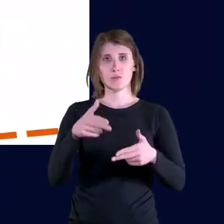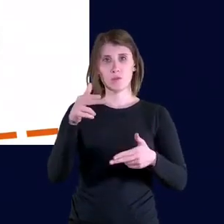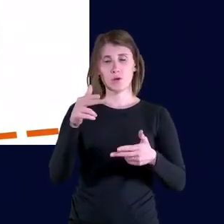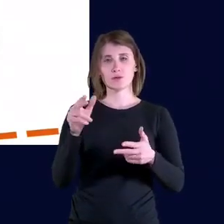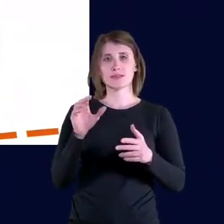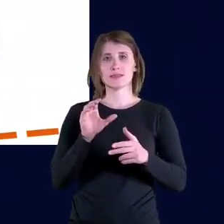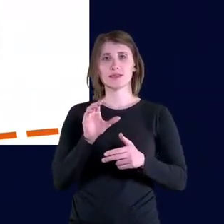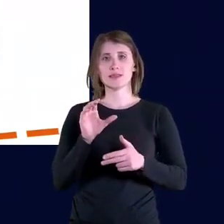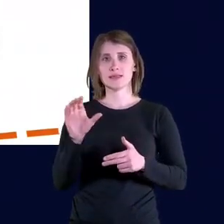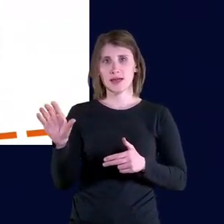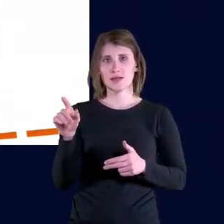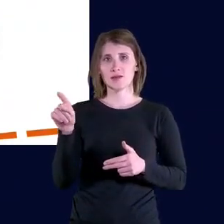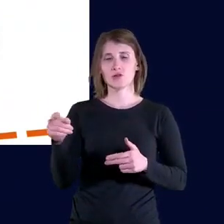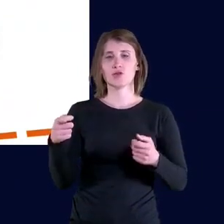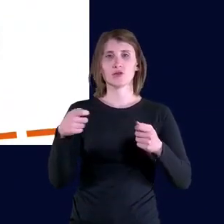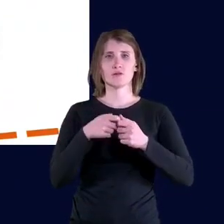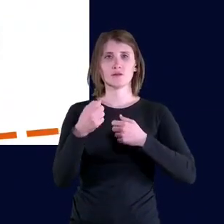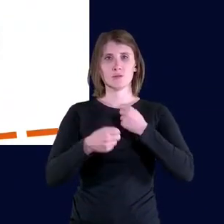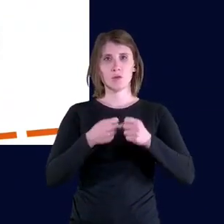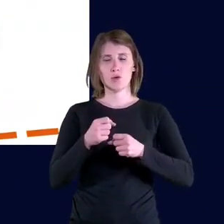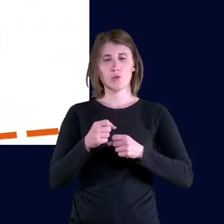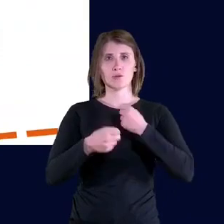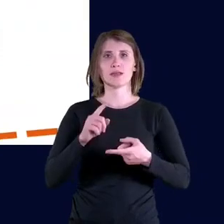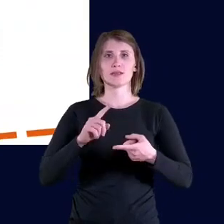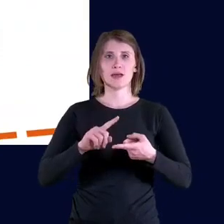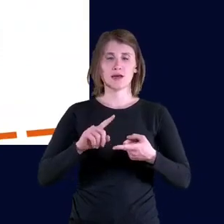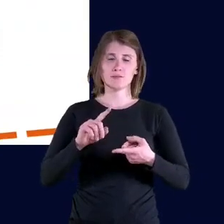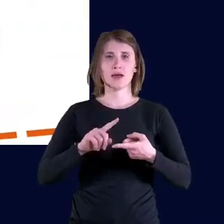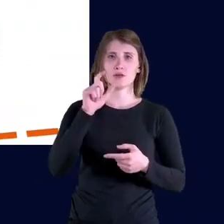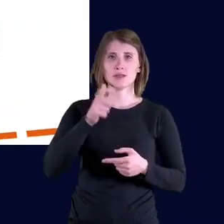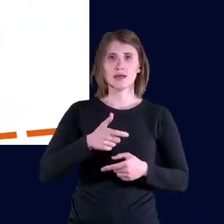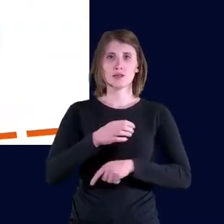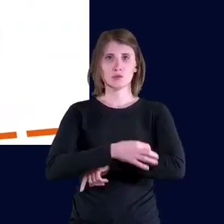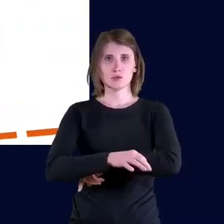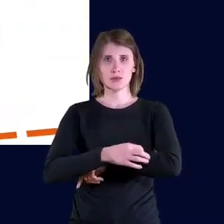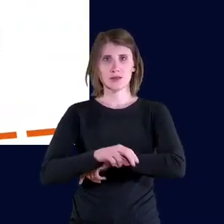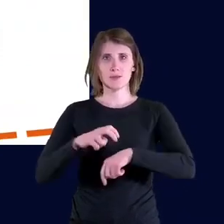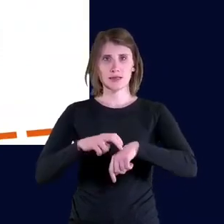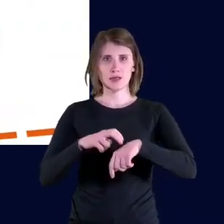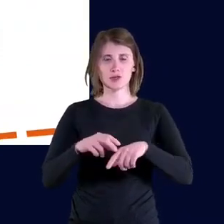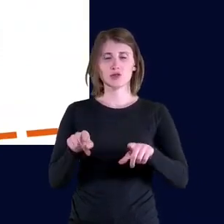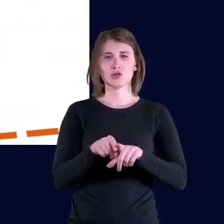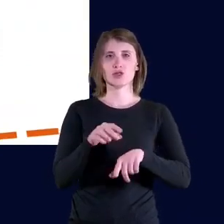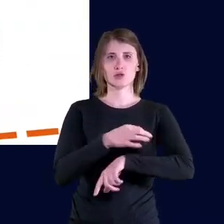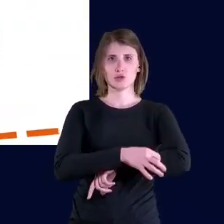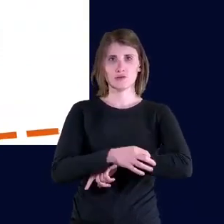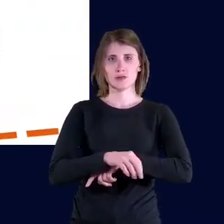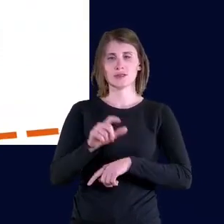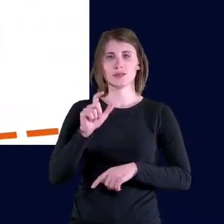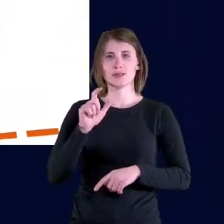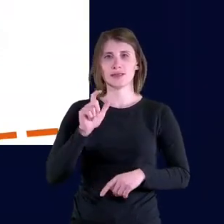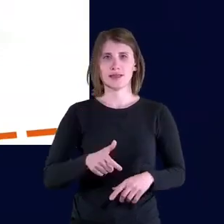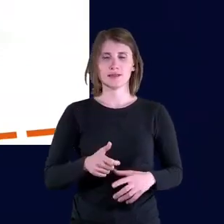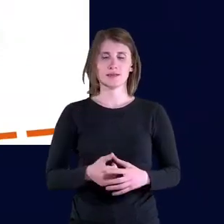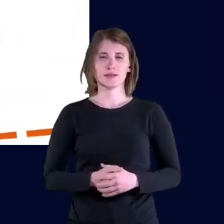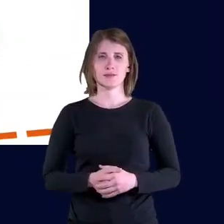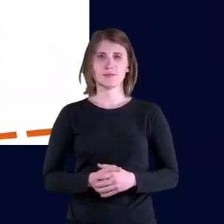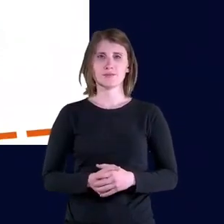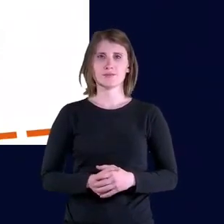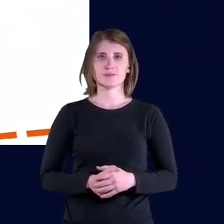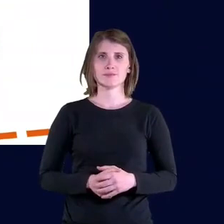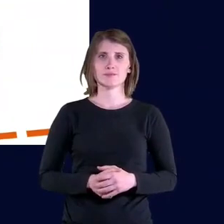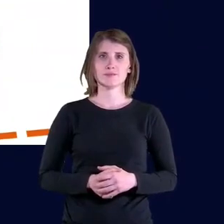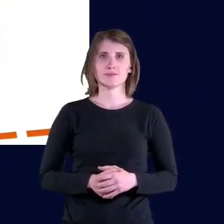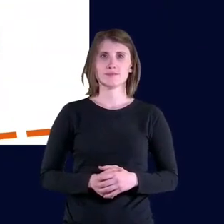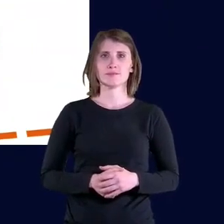realizowany jest Bez współpracy Gdański Uniwersytet Medyczny oraz Uniwersytet Łódzki m